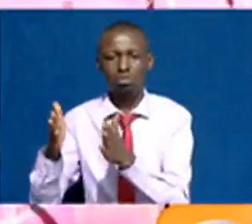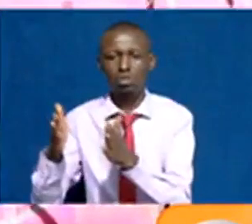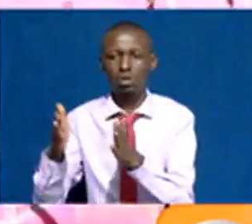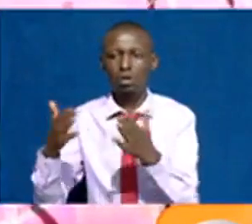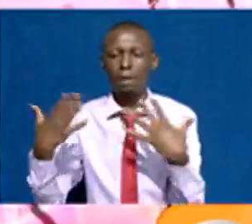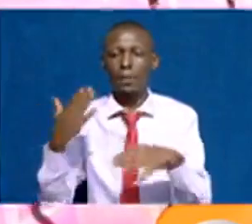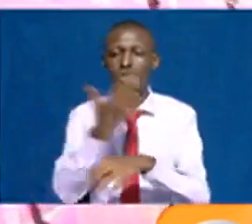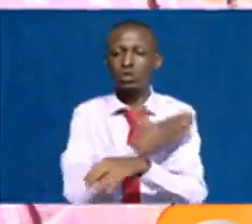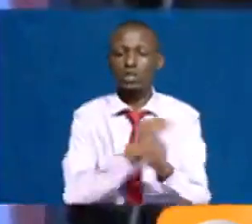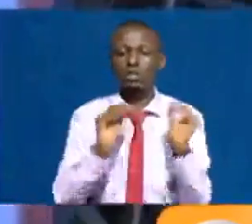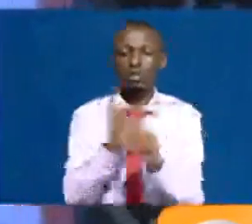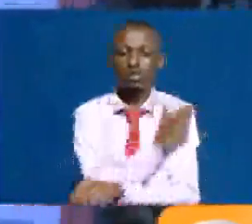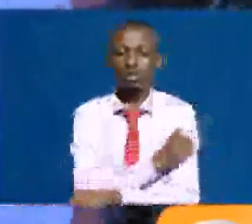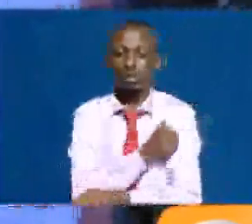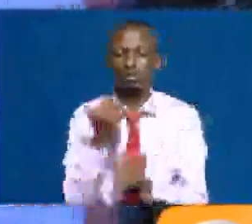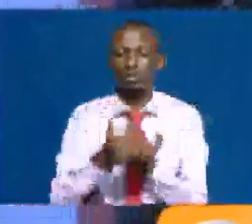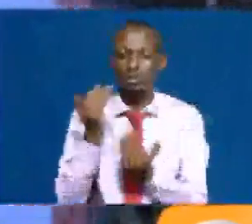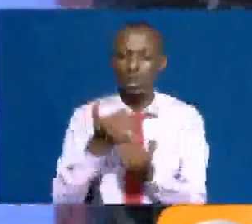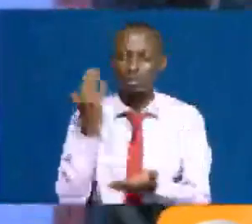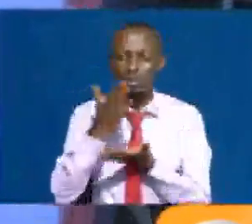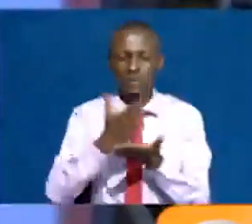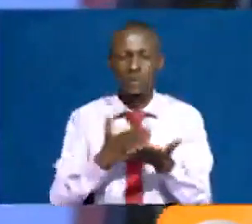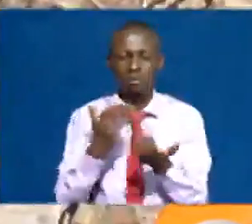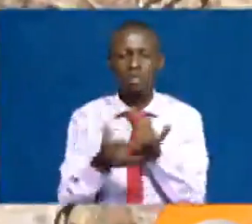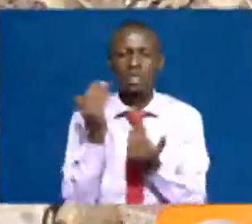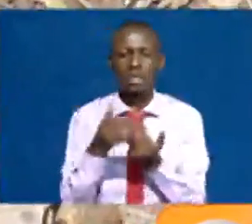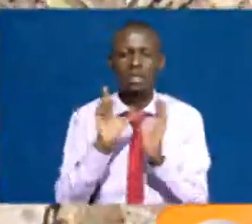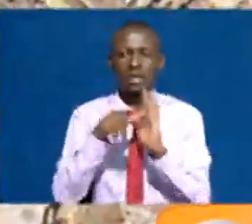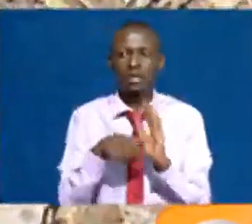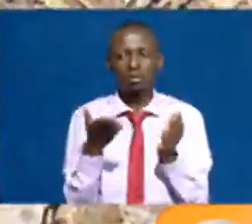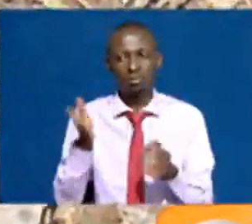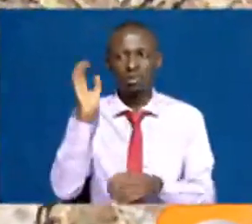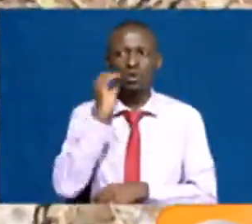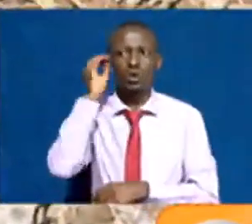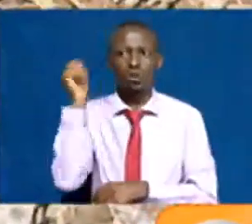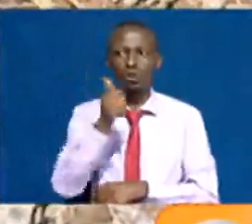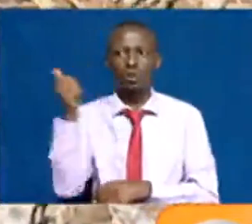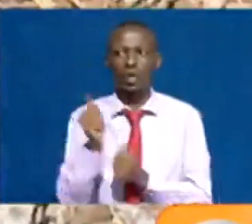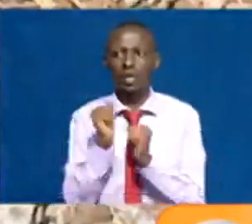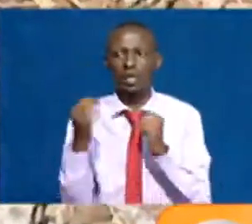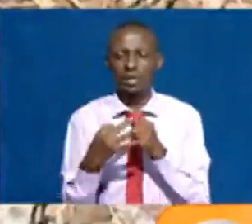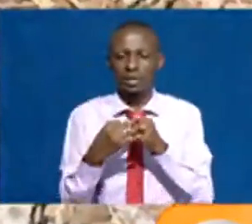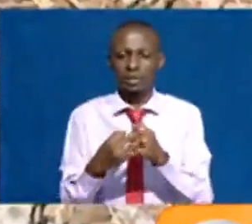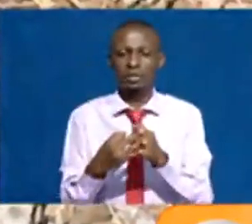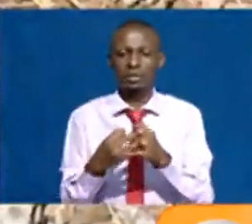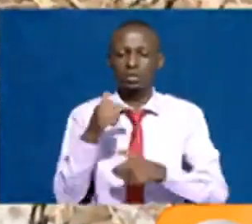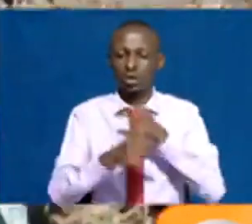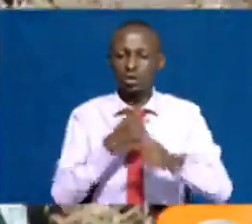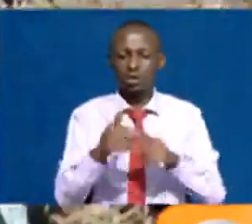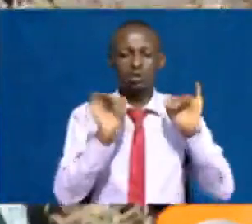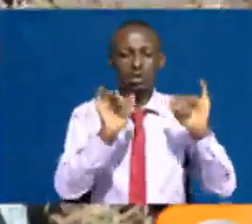Fort Tenan kwa matibabu, baadhi yao wakitibiwa na kuruhusiwa kwenda nyumbani huku wengine 18 wakilazwa.